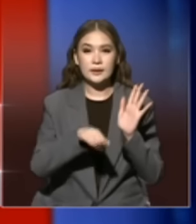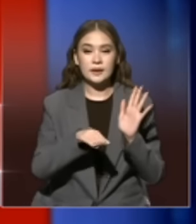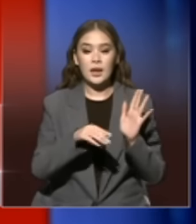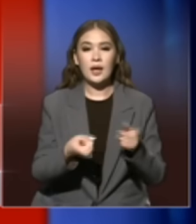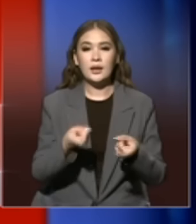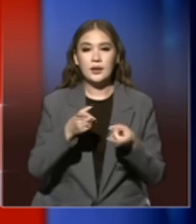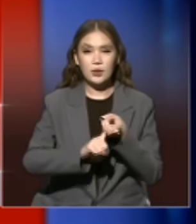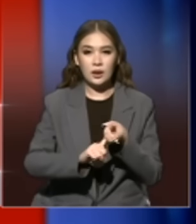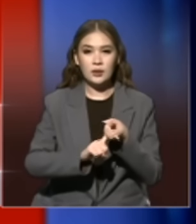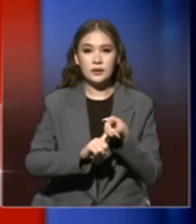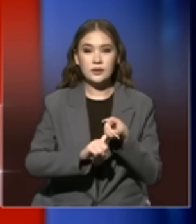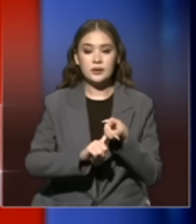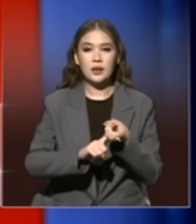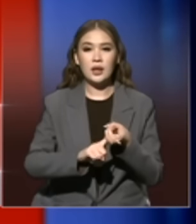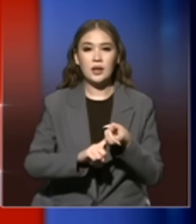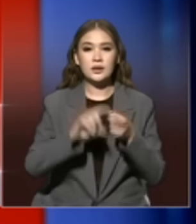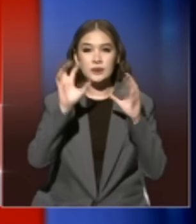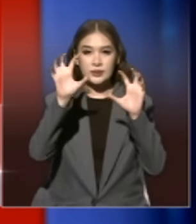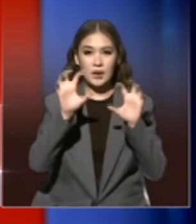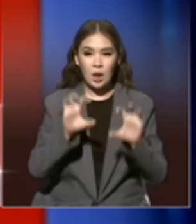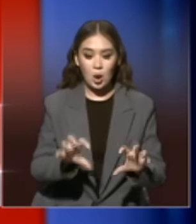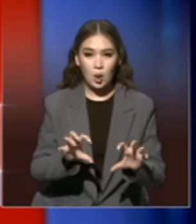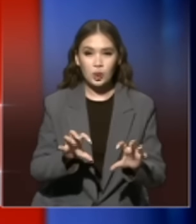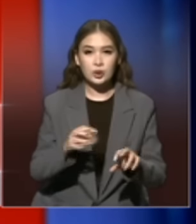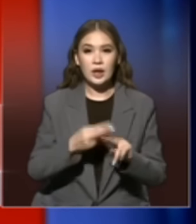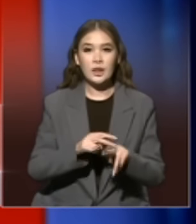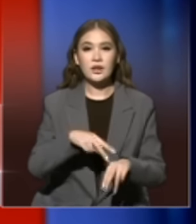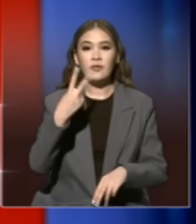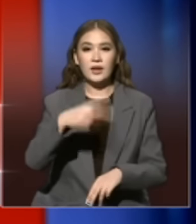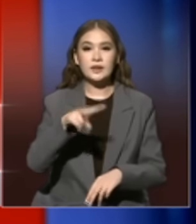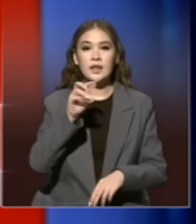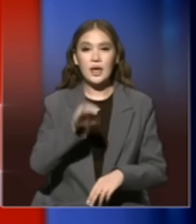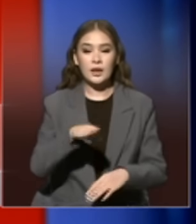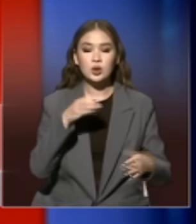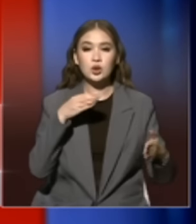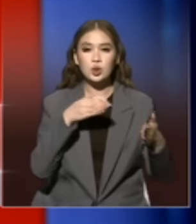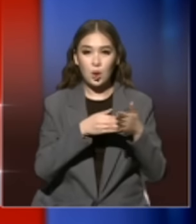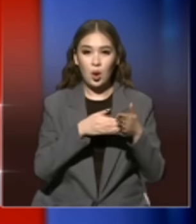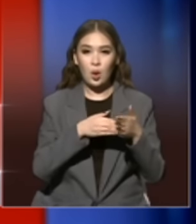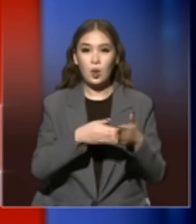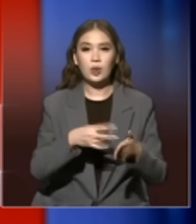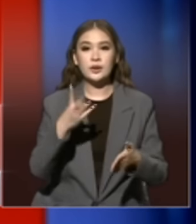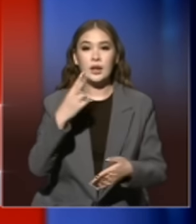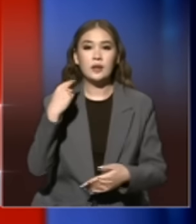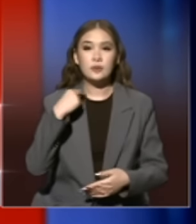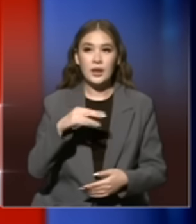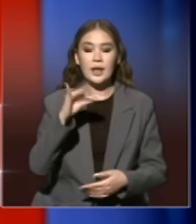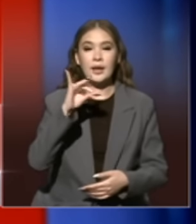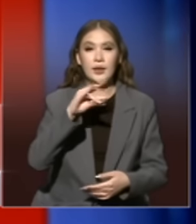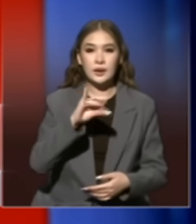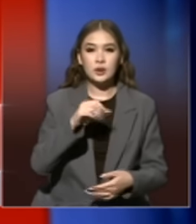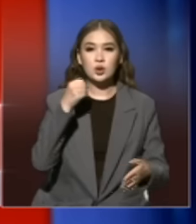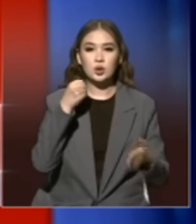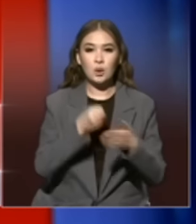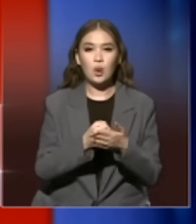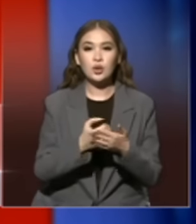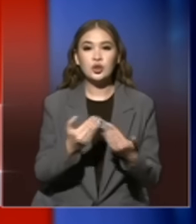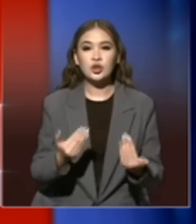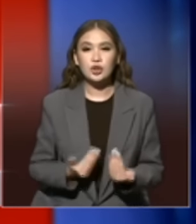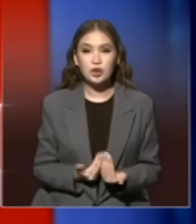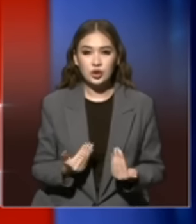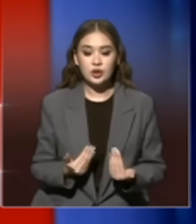2-ші бөлігімен тағып отыр ғой. Енді ол 20 жылға дейін бас бостандығынан айыру, немесе өмір бойына дейін бас бостандығынан